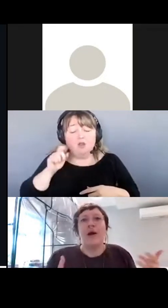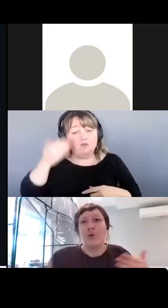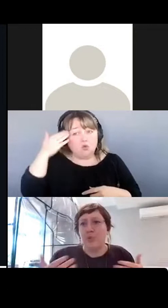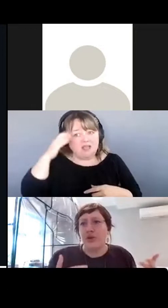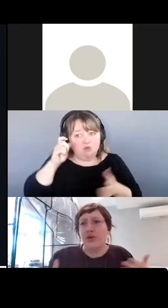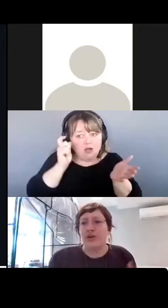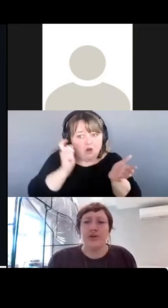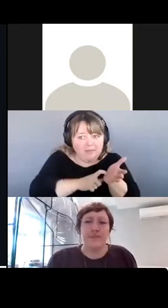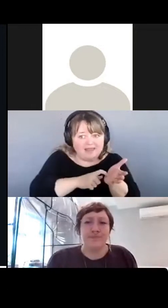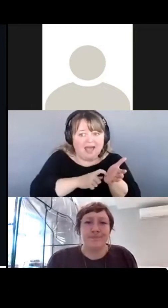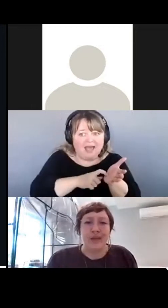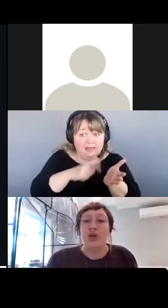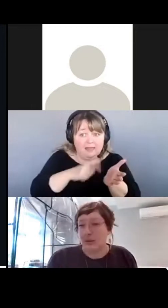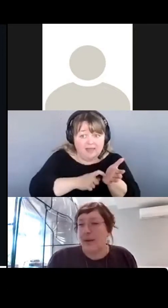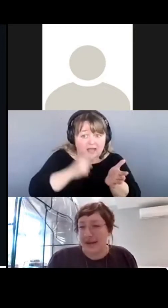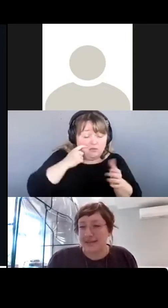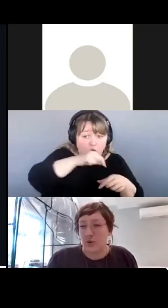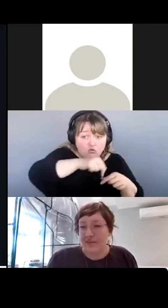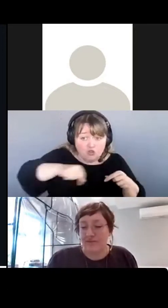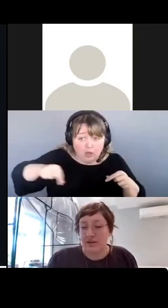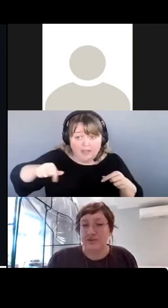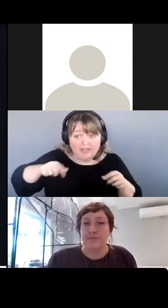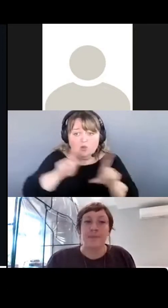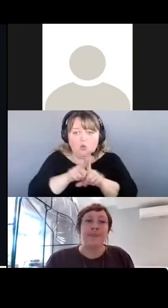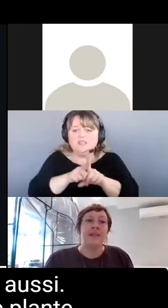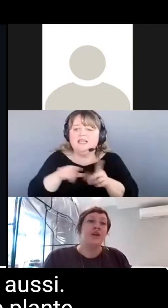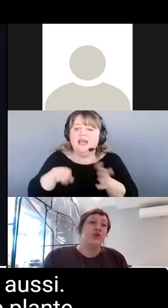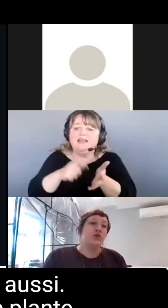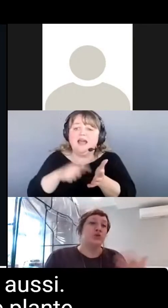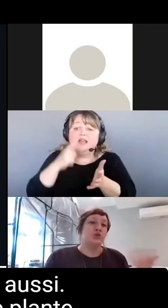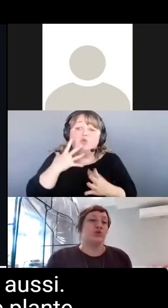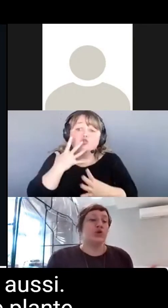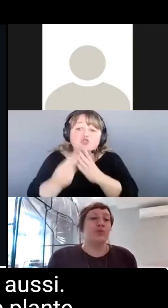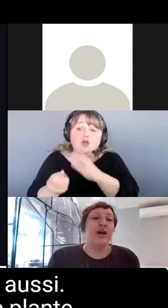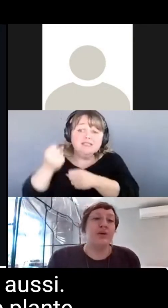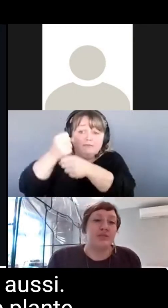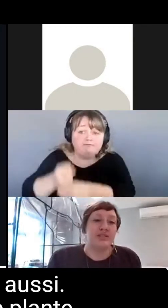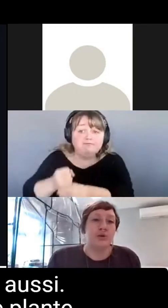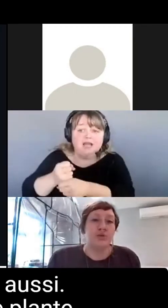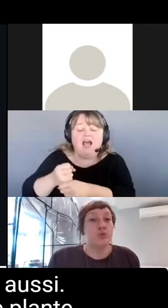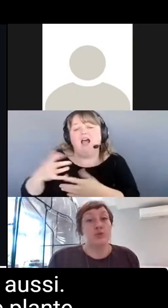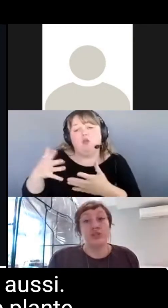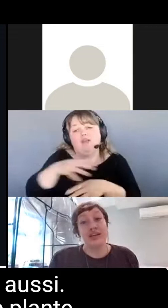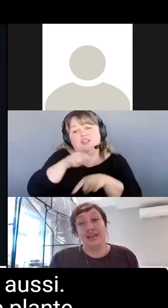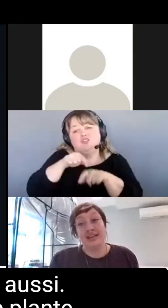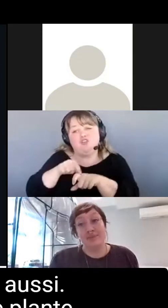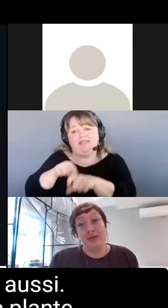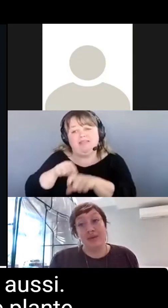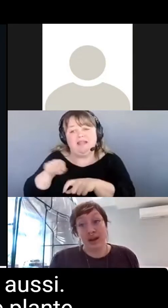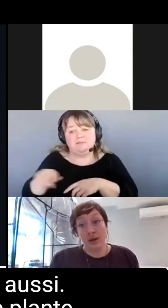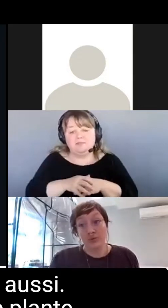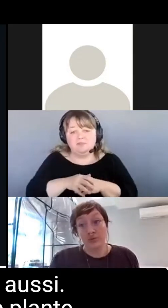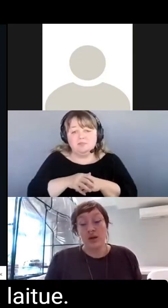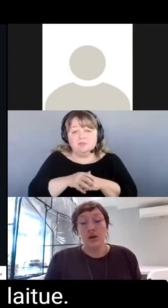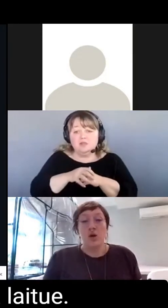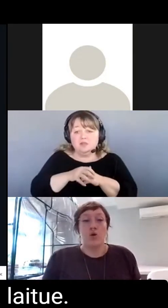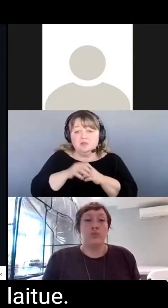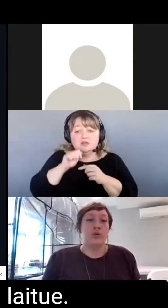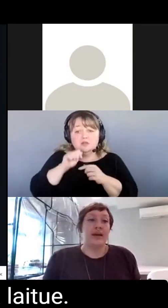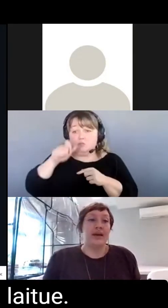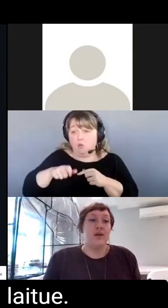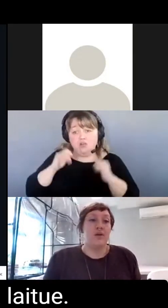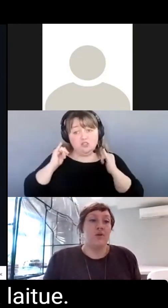ça prend un peu de préparation en avance. Il y a d'autres choses qu'on peut faire aussi. On n'est pas obligé de garder la même plante.